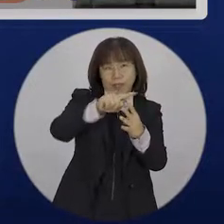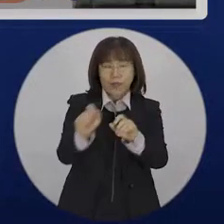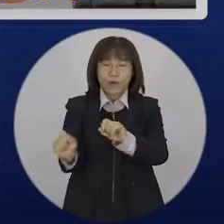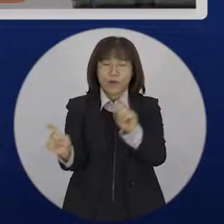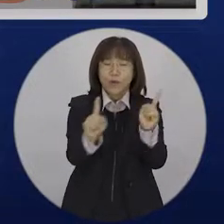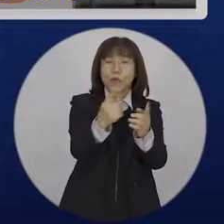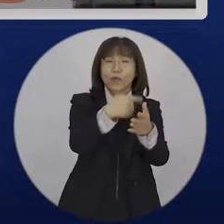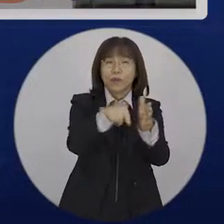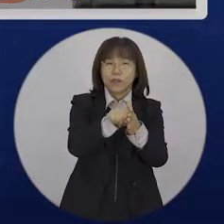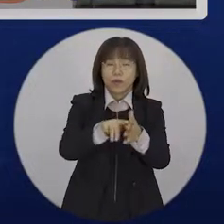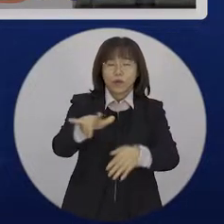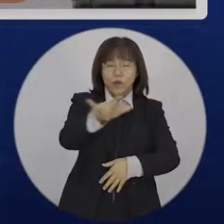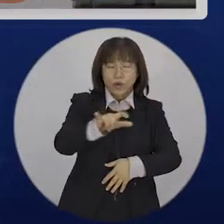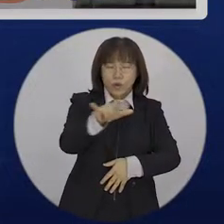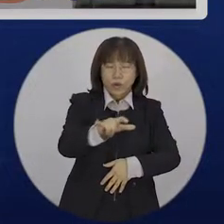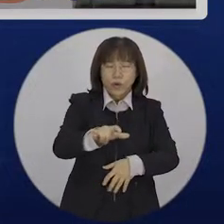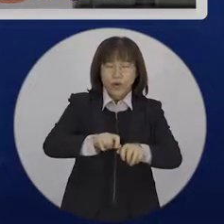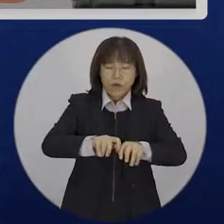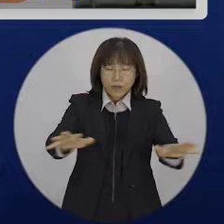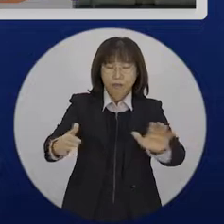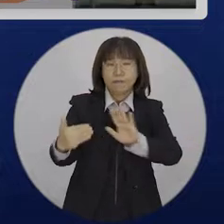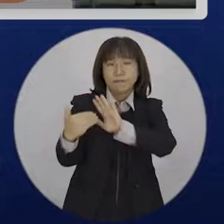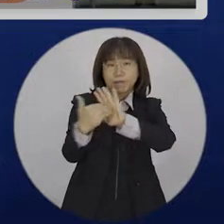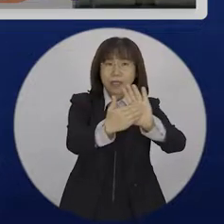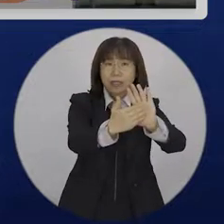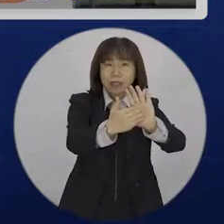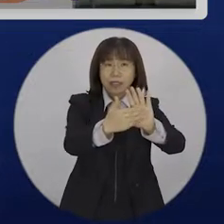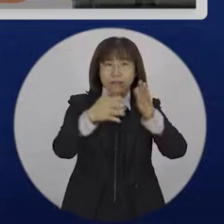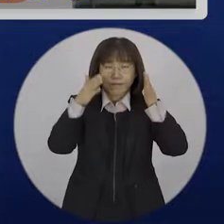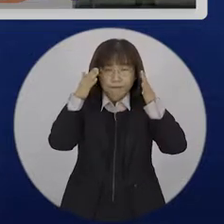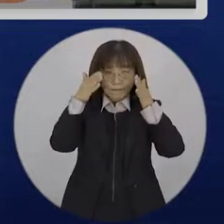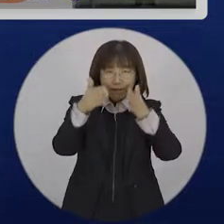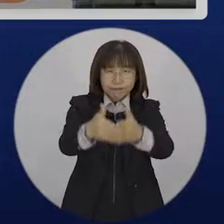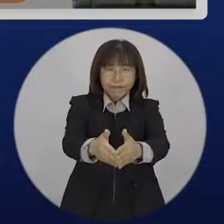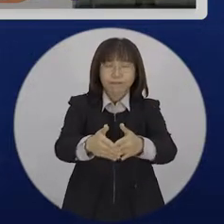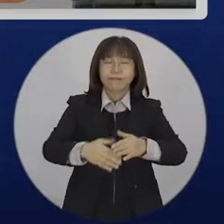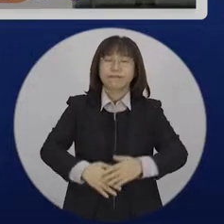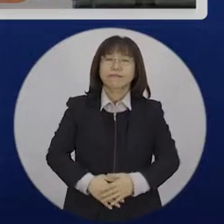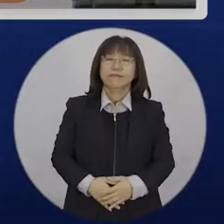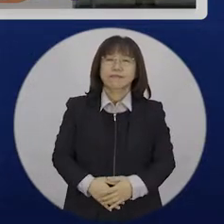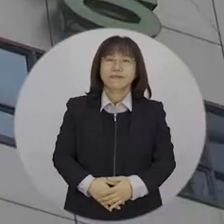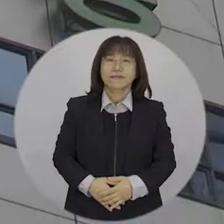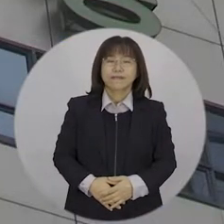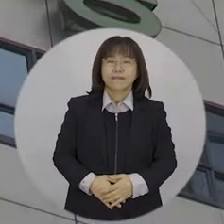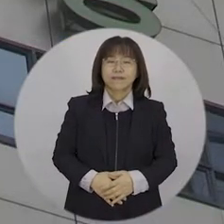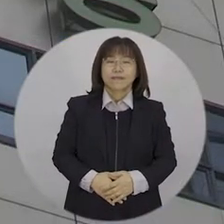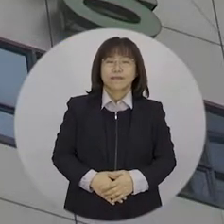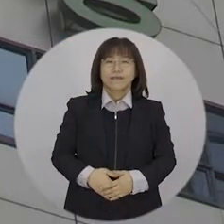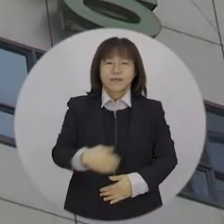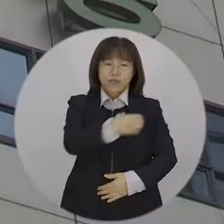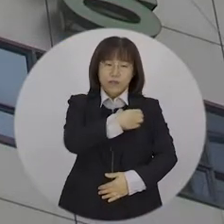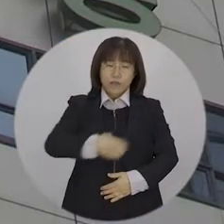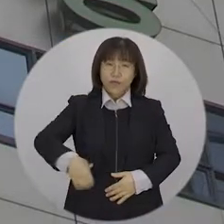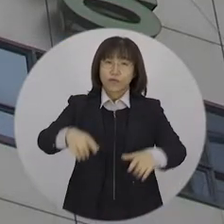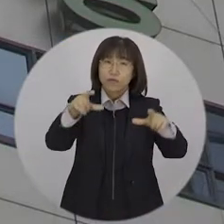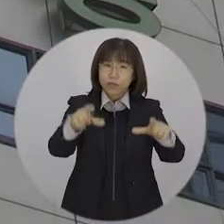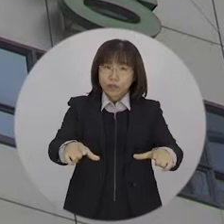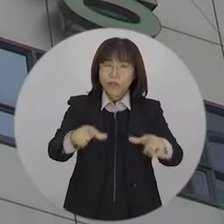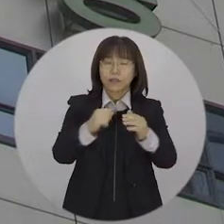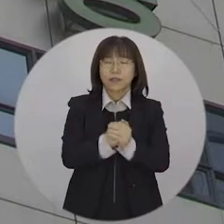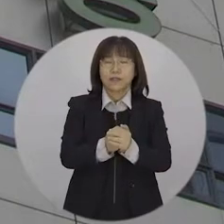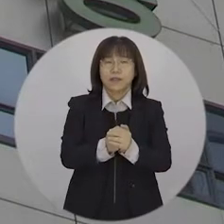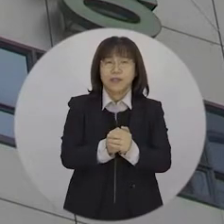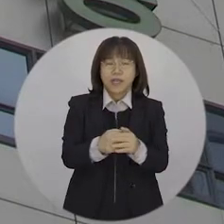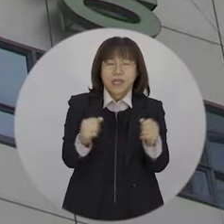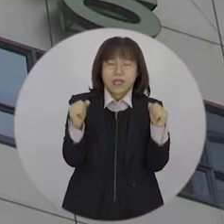추진과 콜은 알고 확산방지 에도 온 힘을 다 한다는 방침입니다 군은 겨울철 주민생활과